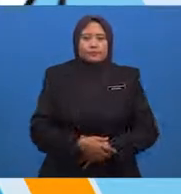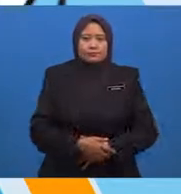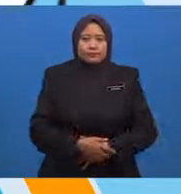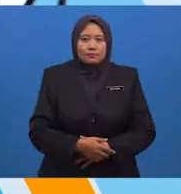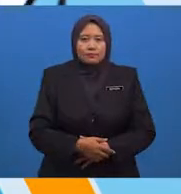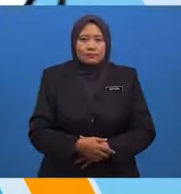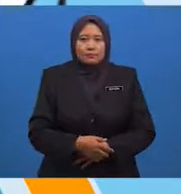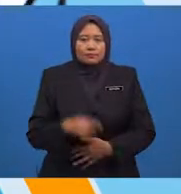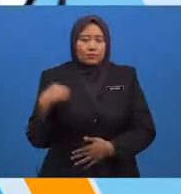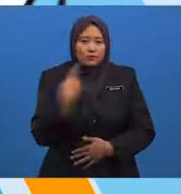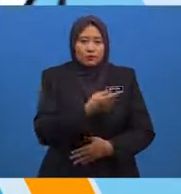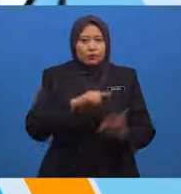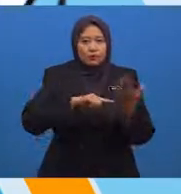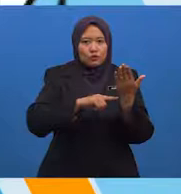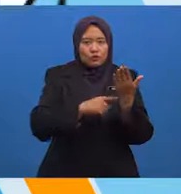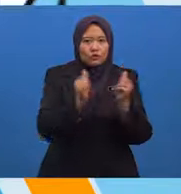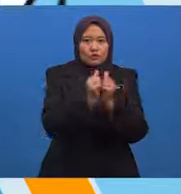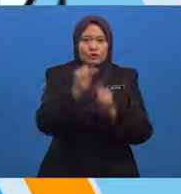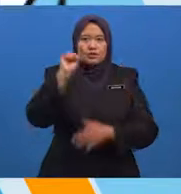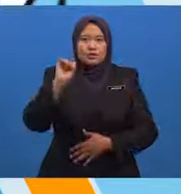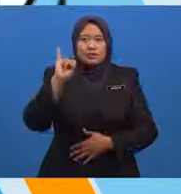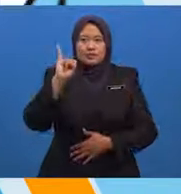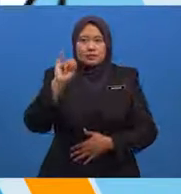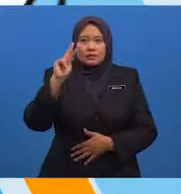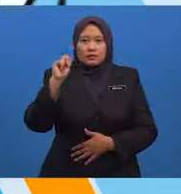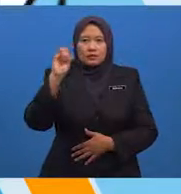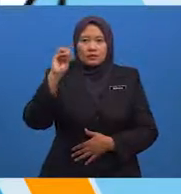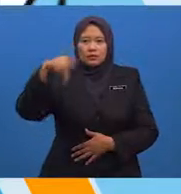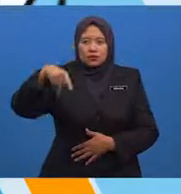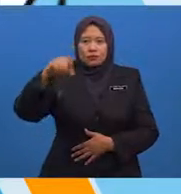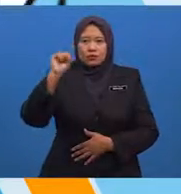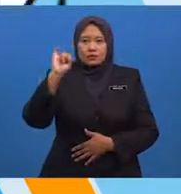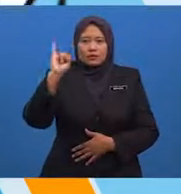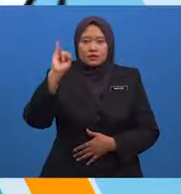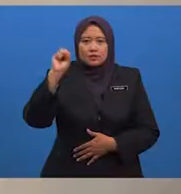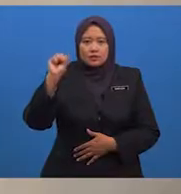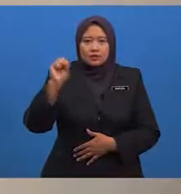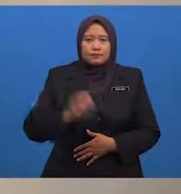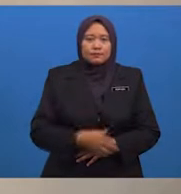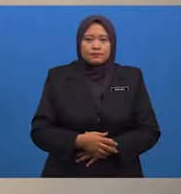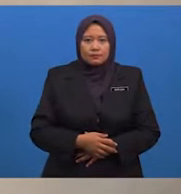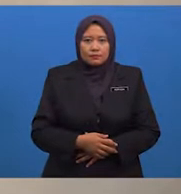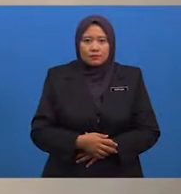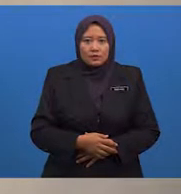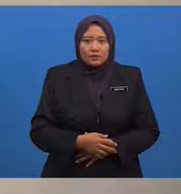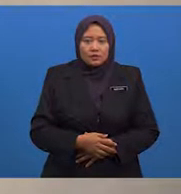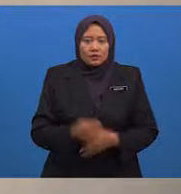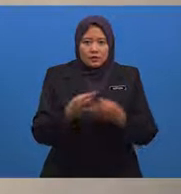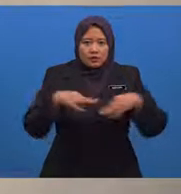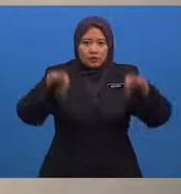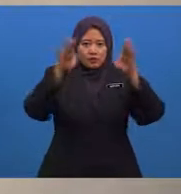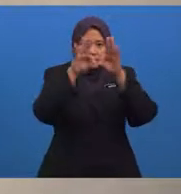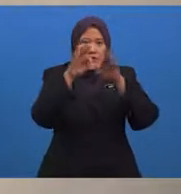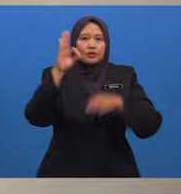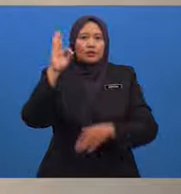Mari kita mulakan pembelajaran kita dengan sinopsis drama ini. Drama ini menceritakan